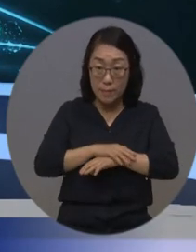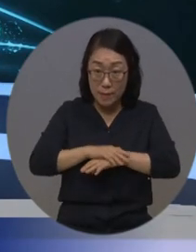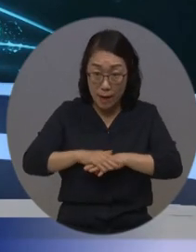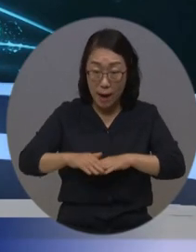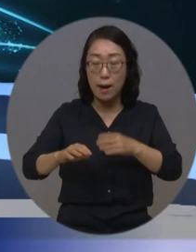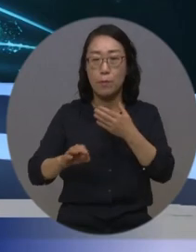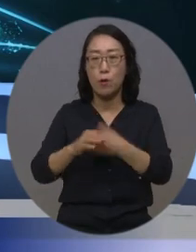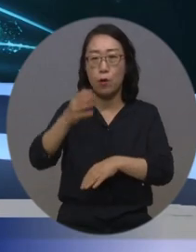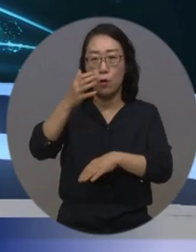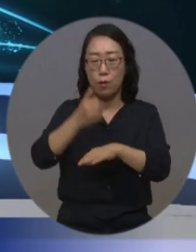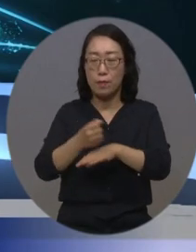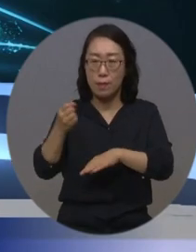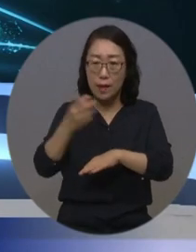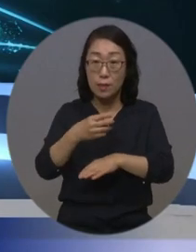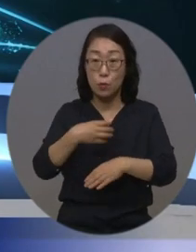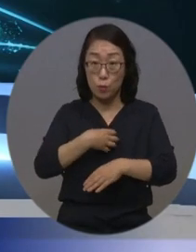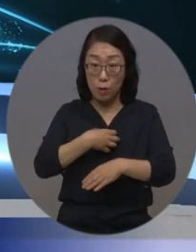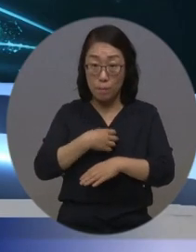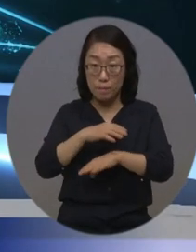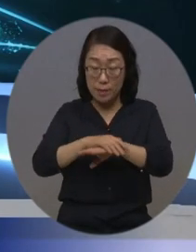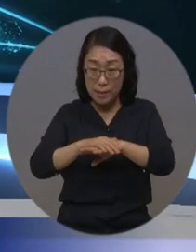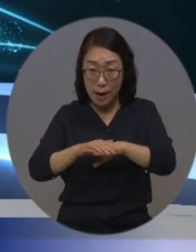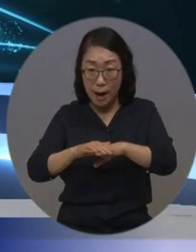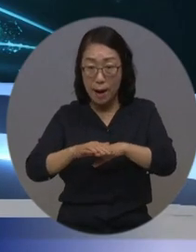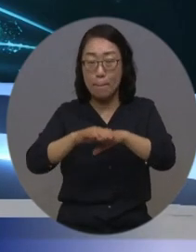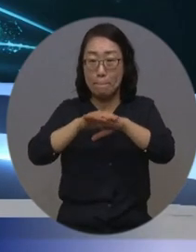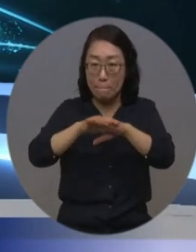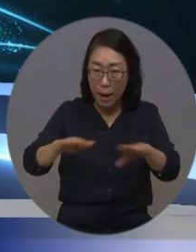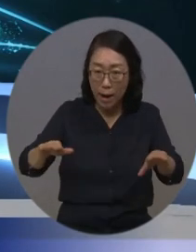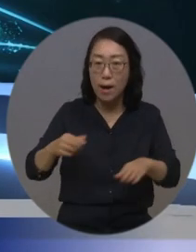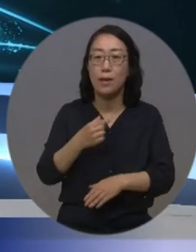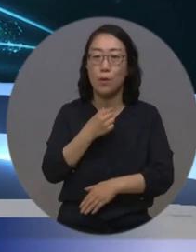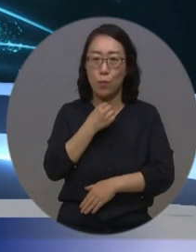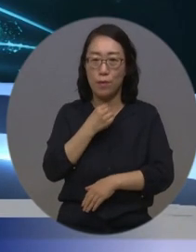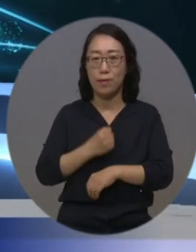다해 다시 한번 이 위기를 잘 넘길 수 있기를